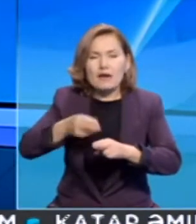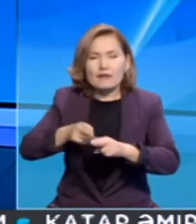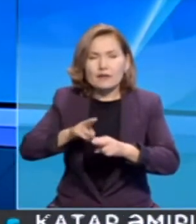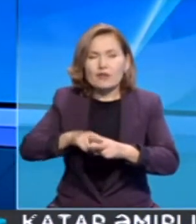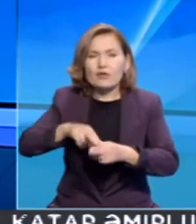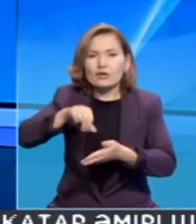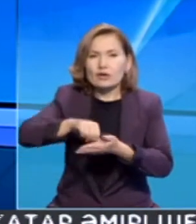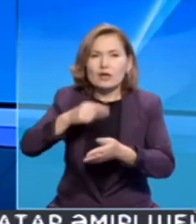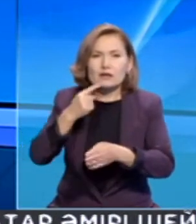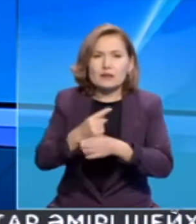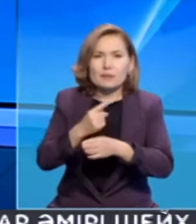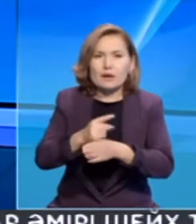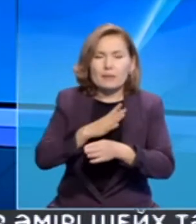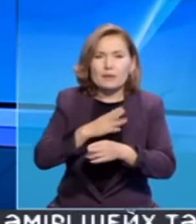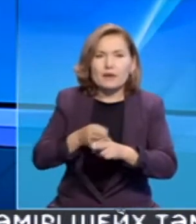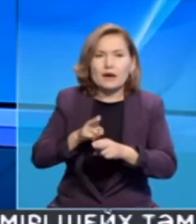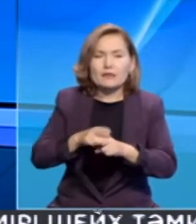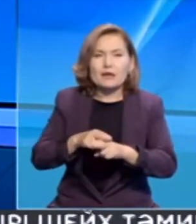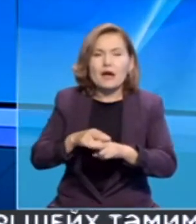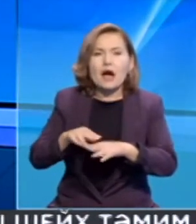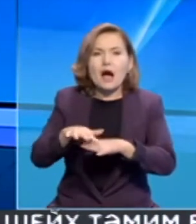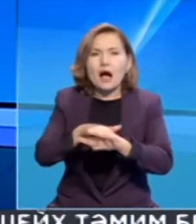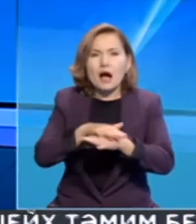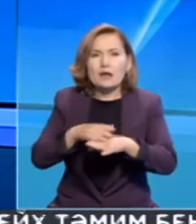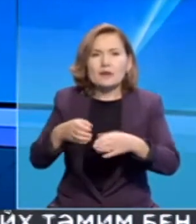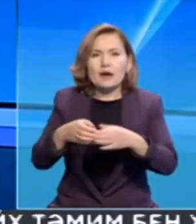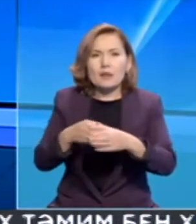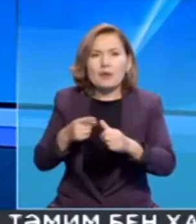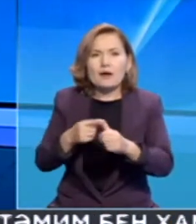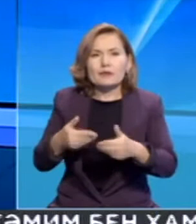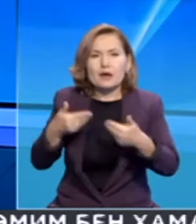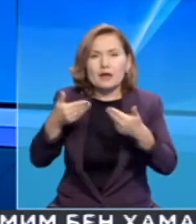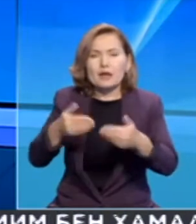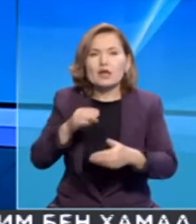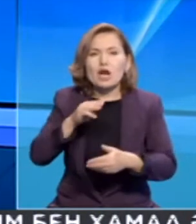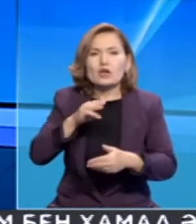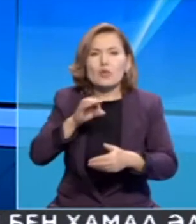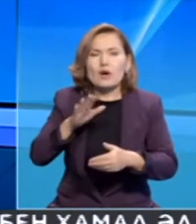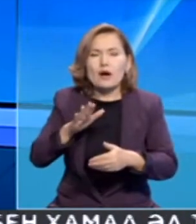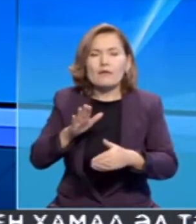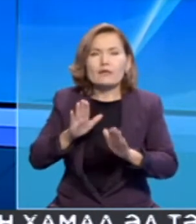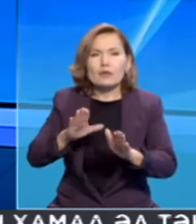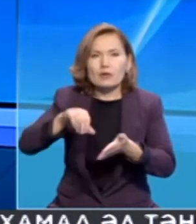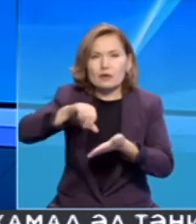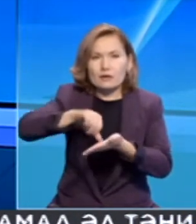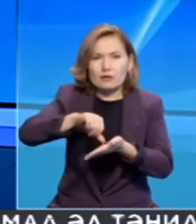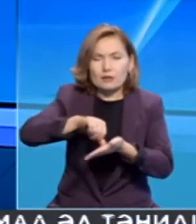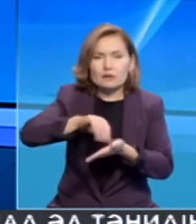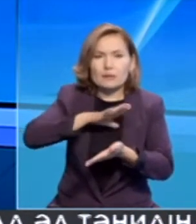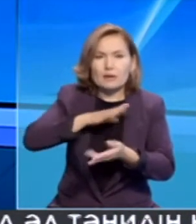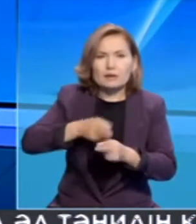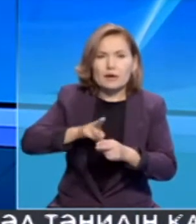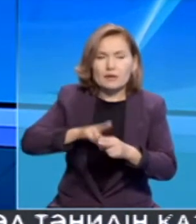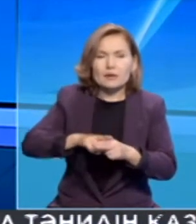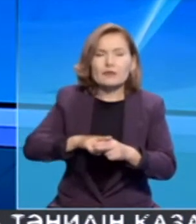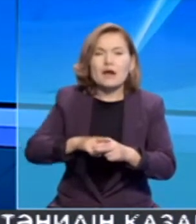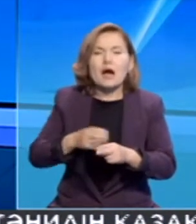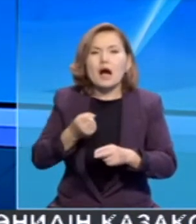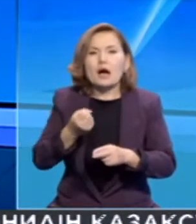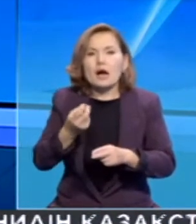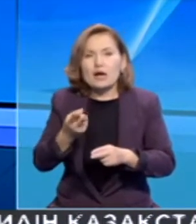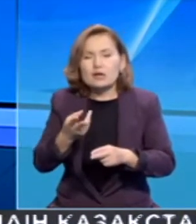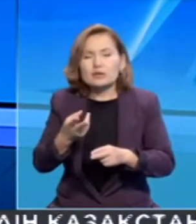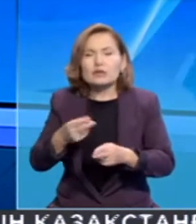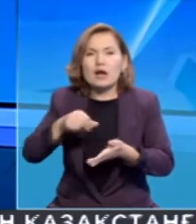тануды талап еткен. Әзірге халықтық коалиция атынан ұсынылған Қасым-Жомарт Тоқаев қана үміткер ретінде тіркелді. Сонымен қанша